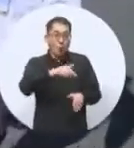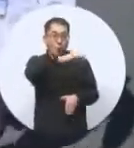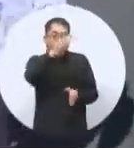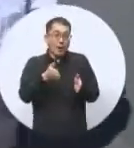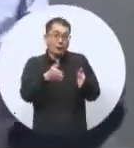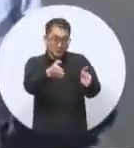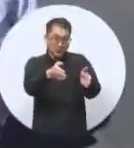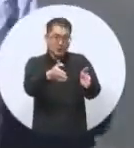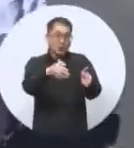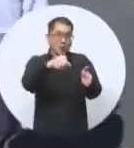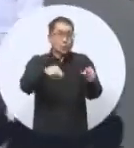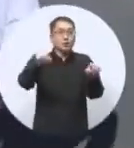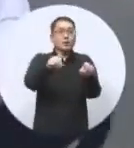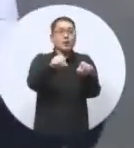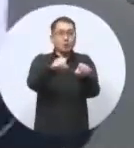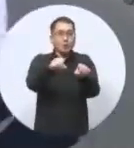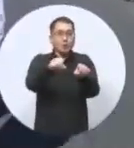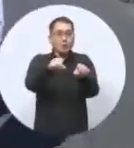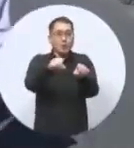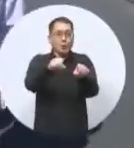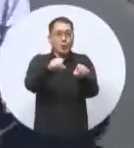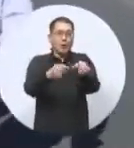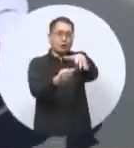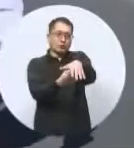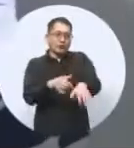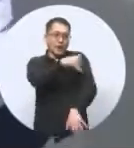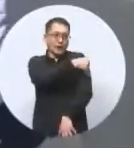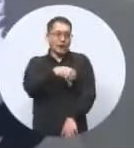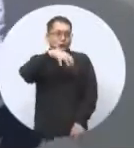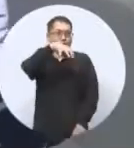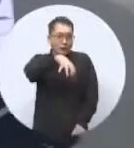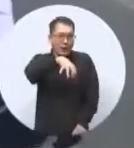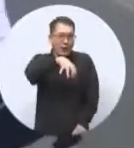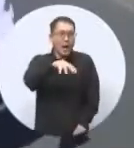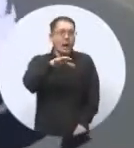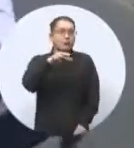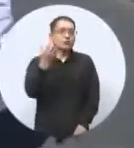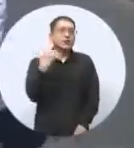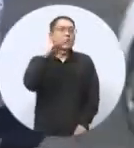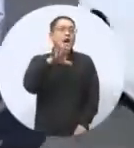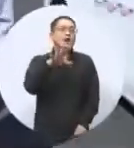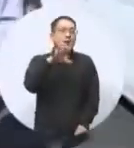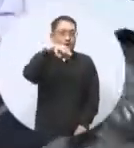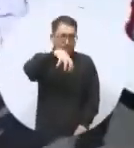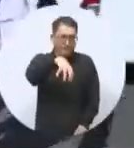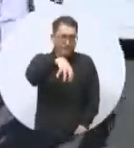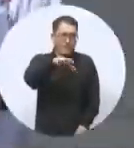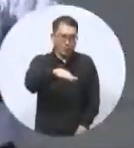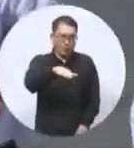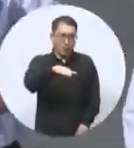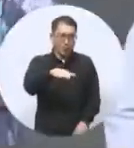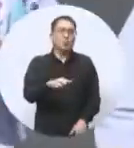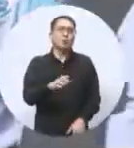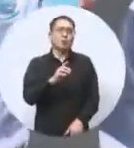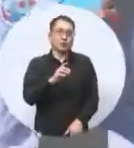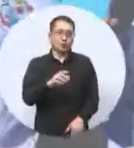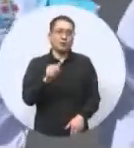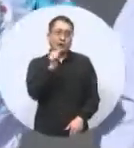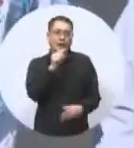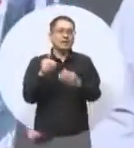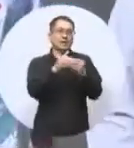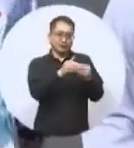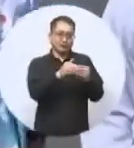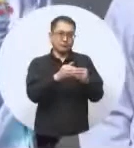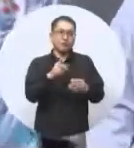けども、この大山道の近くのですね、村役場の後へね、ご案内したいなというふうに思ってます。松林地区とは広